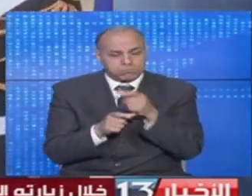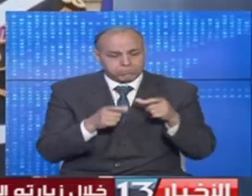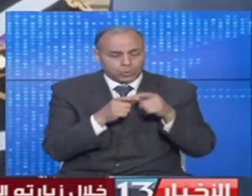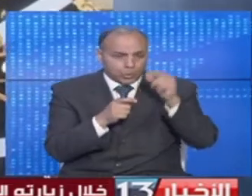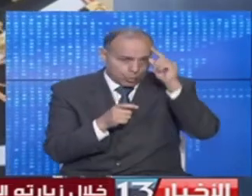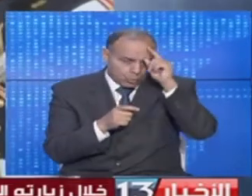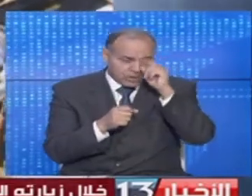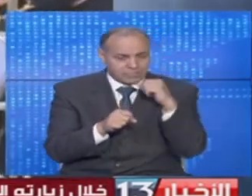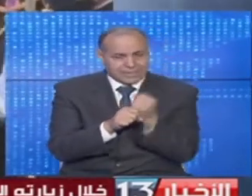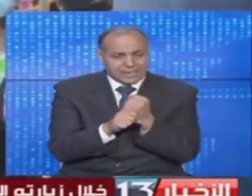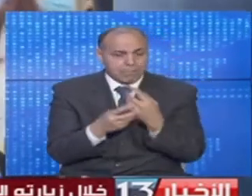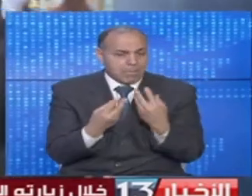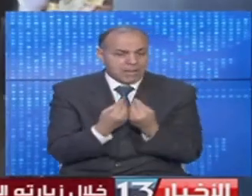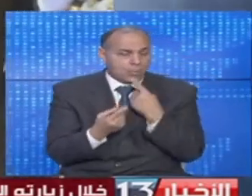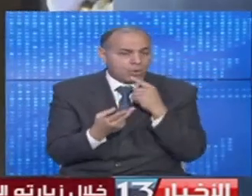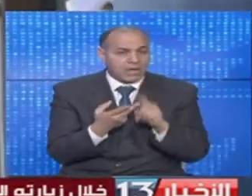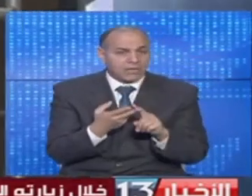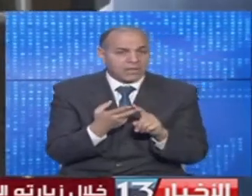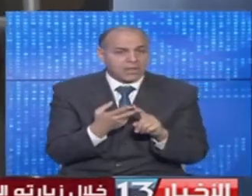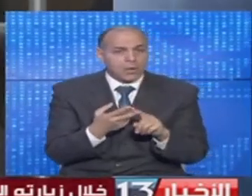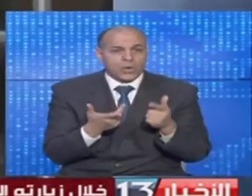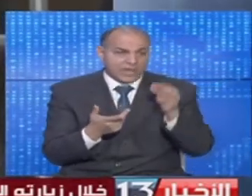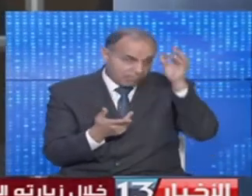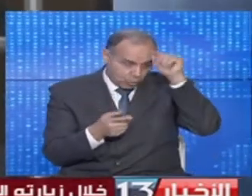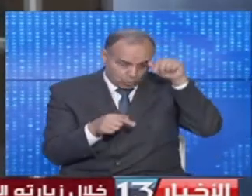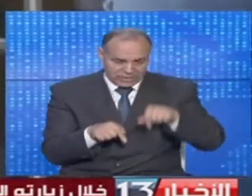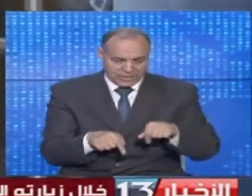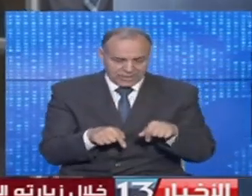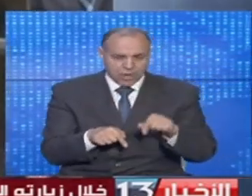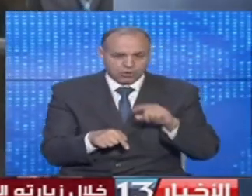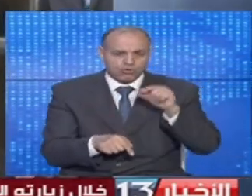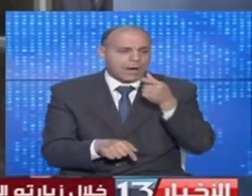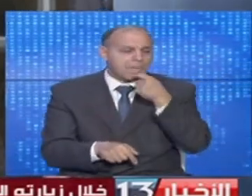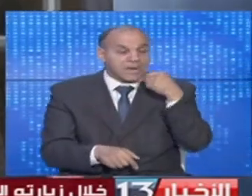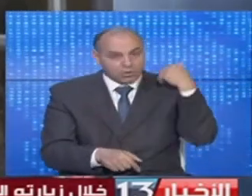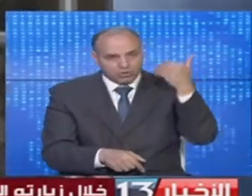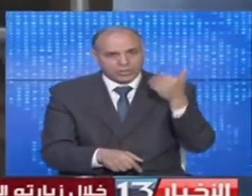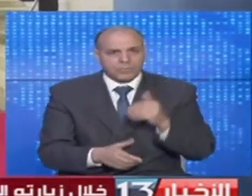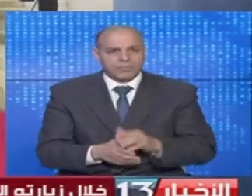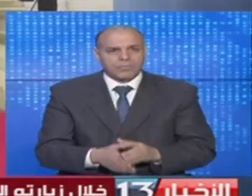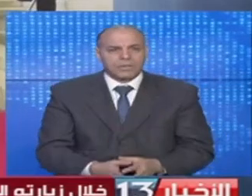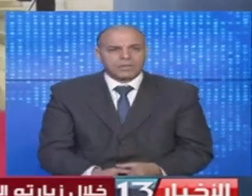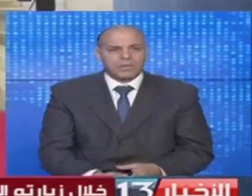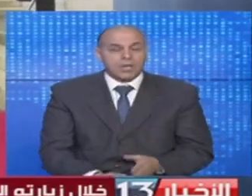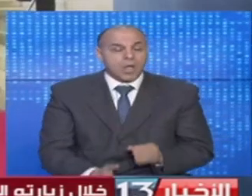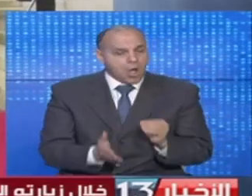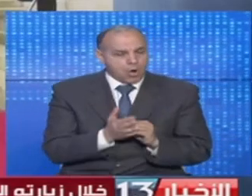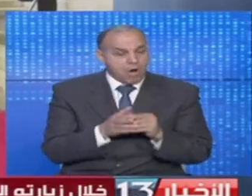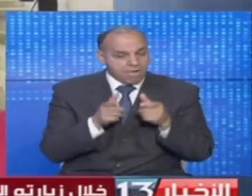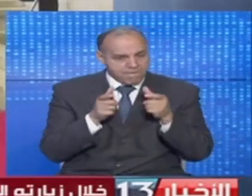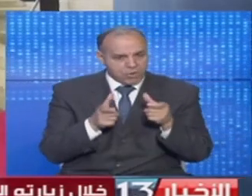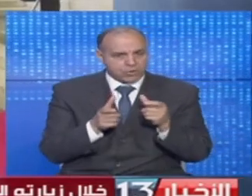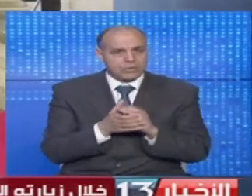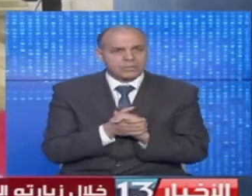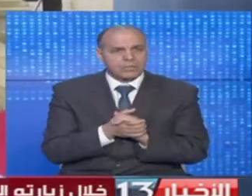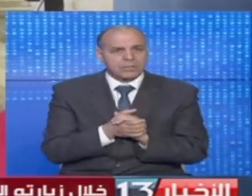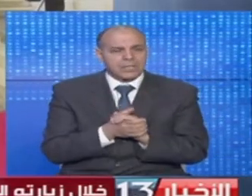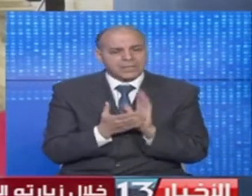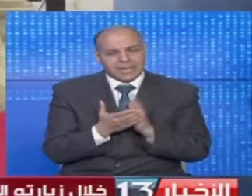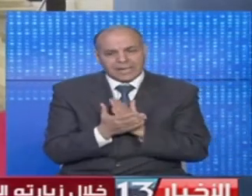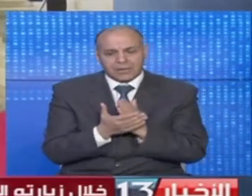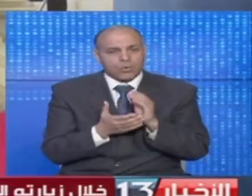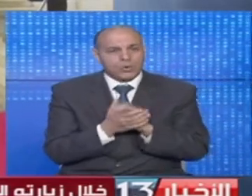الفرنسية للاستثمار والتي ستقام في تونس خلال شهر مارس المقبل. كانت كذلك فرصة